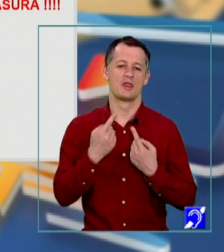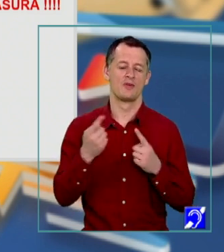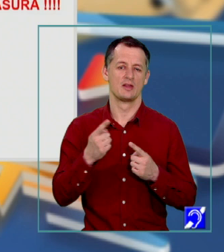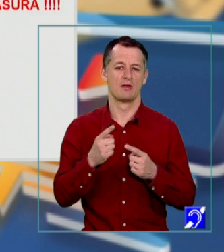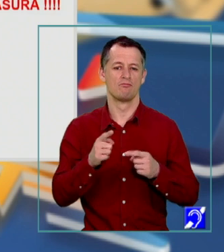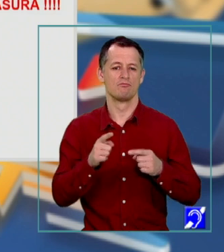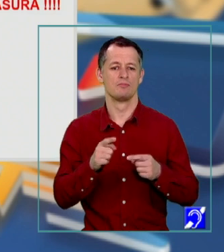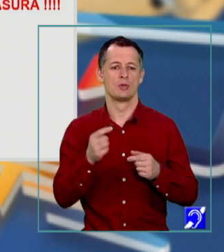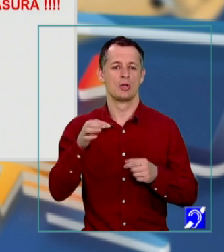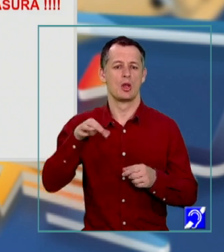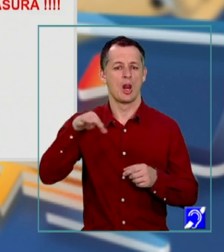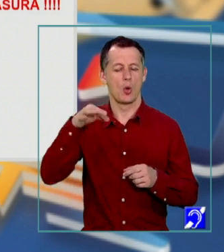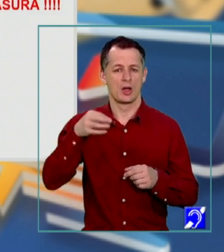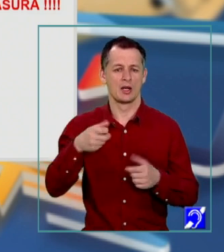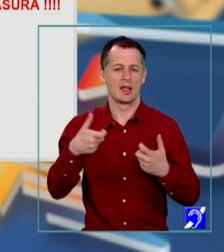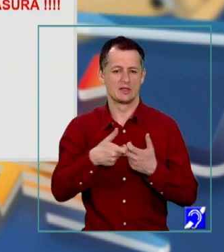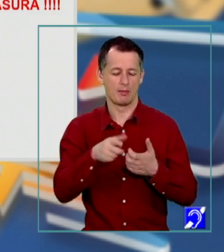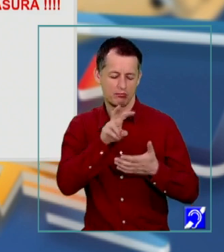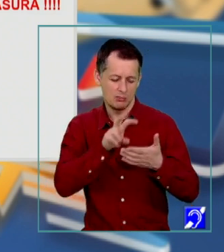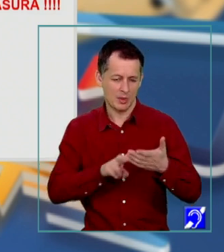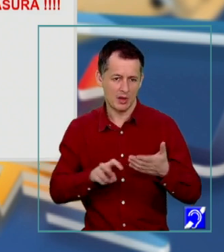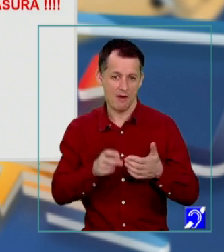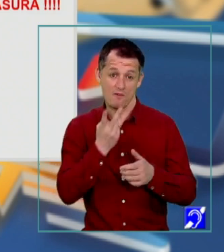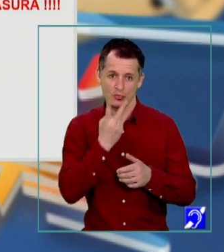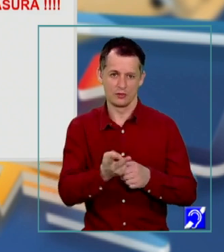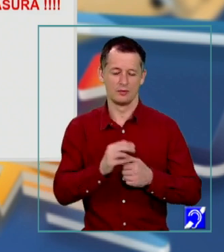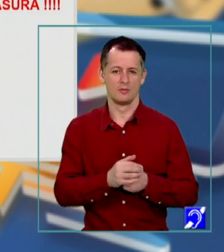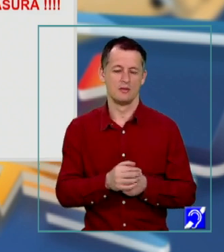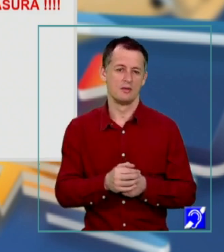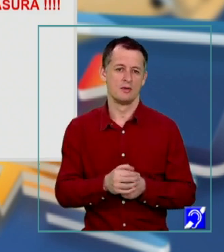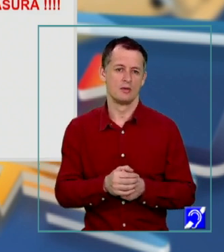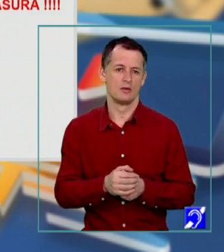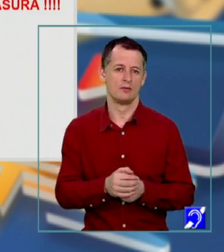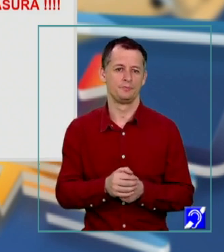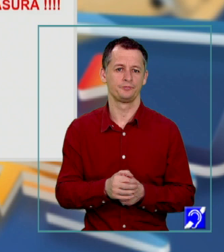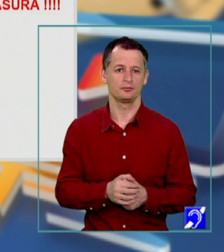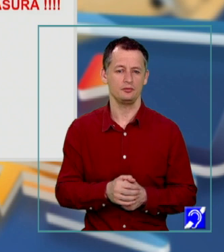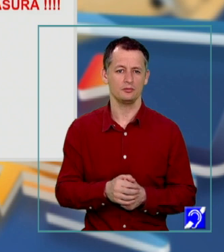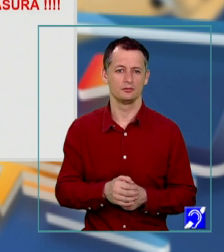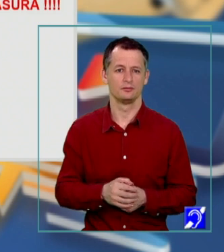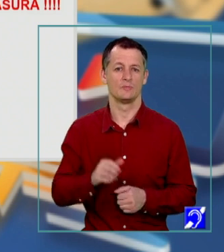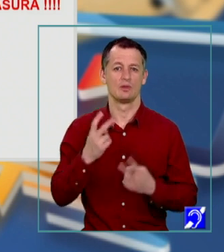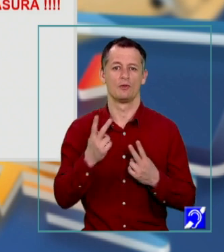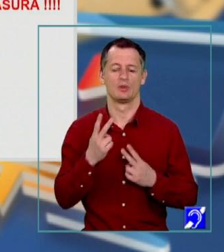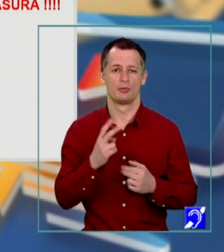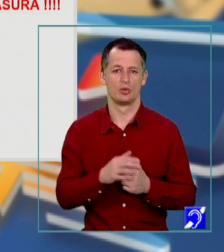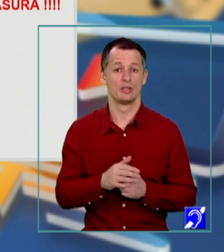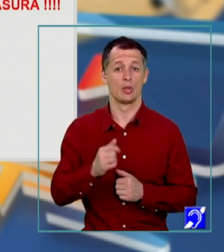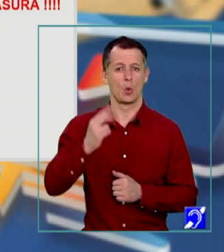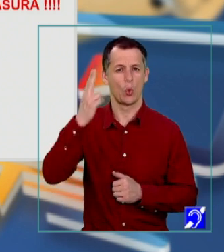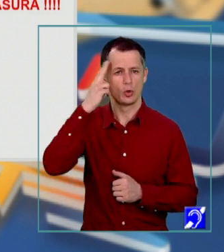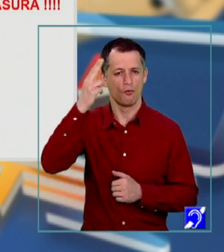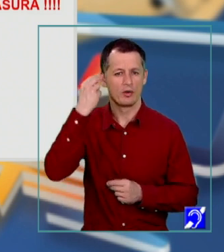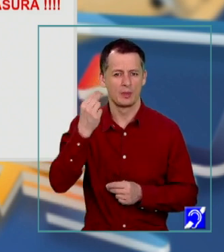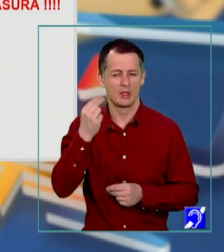făcute poate din grabă. Nu am spus necunoașterea teoriei, deși și acest lucru este foarte important. Trebuie să știi foarte